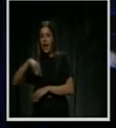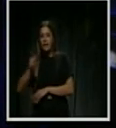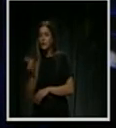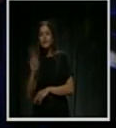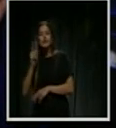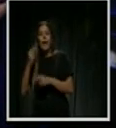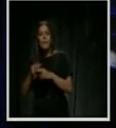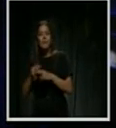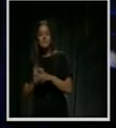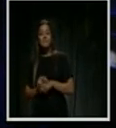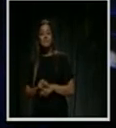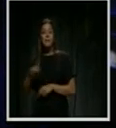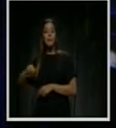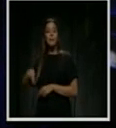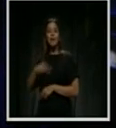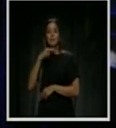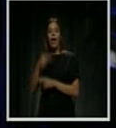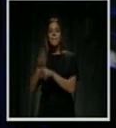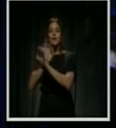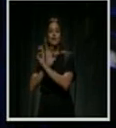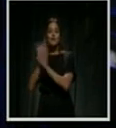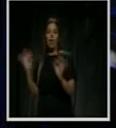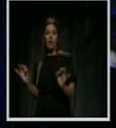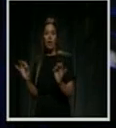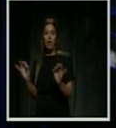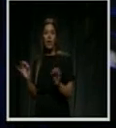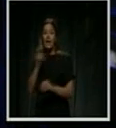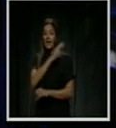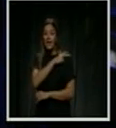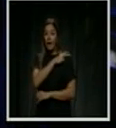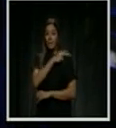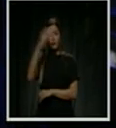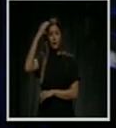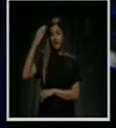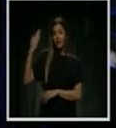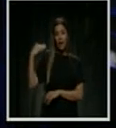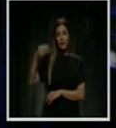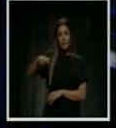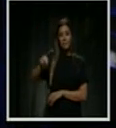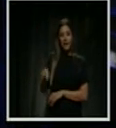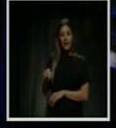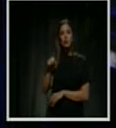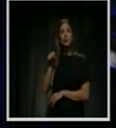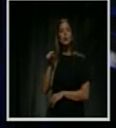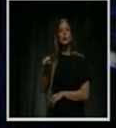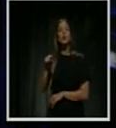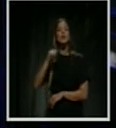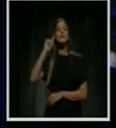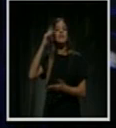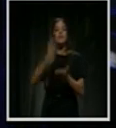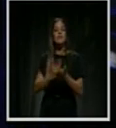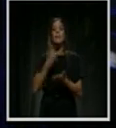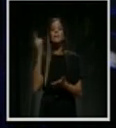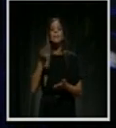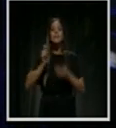tiġi? Xejn baħħ assolut il-Prim Ministru ta' dakinhar kien jiddeċidi hu kif jaħtar il-ġudikatura lil min jaħtar